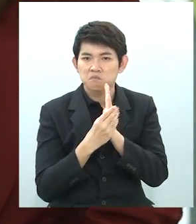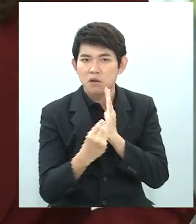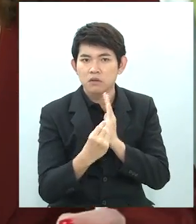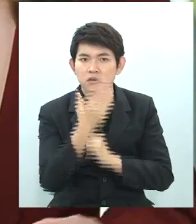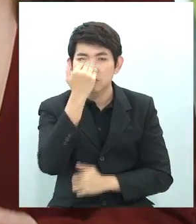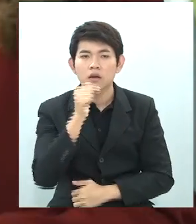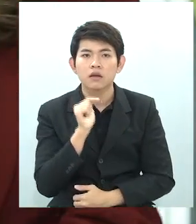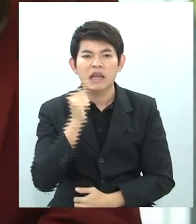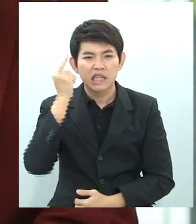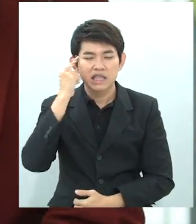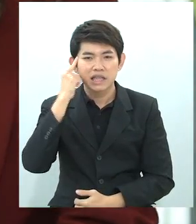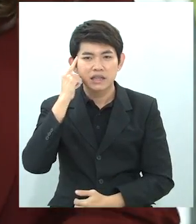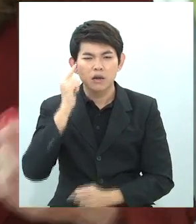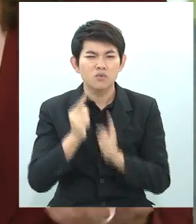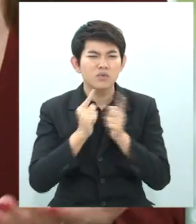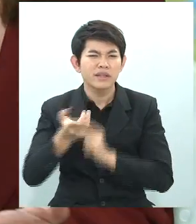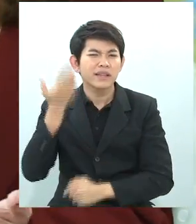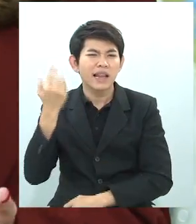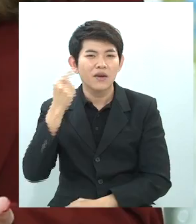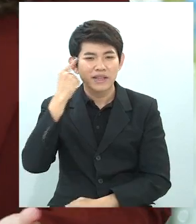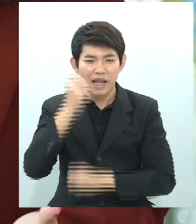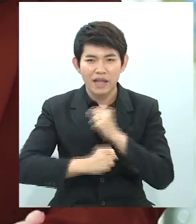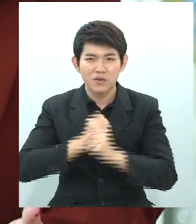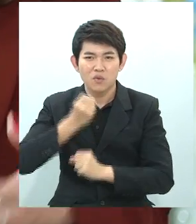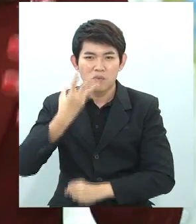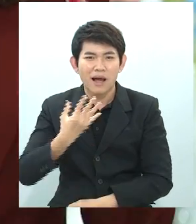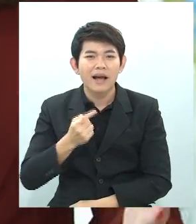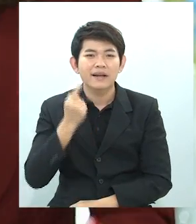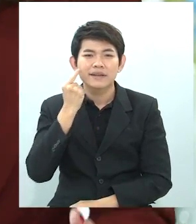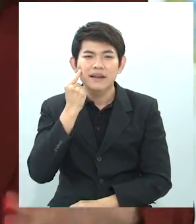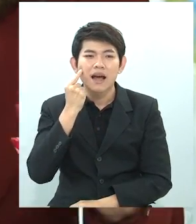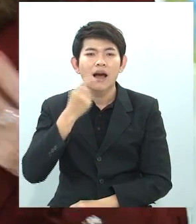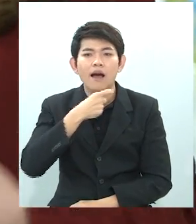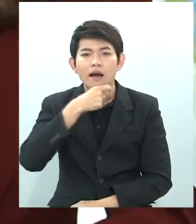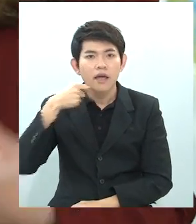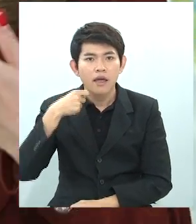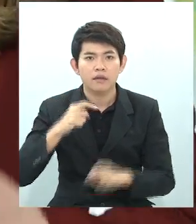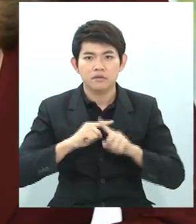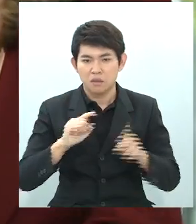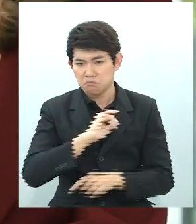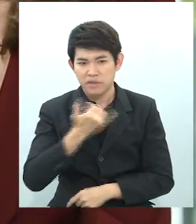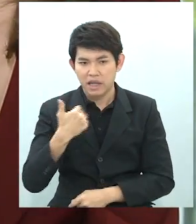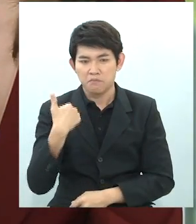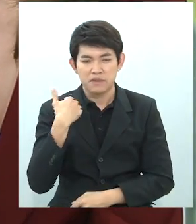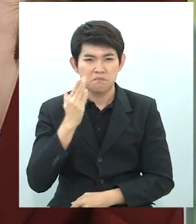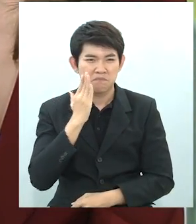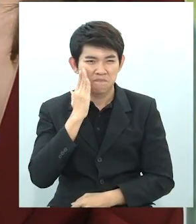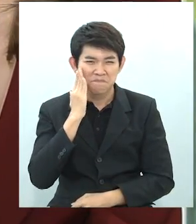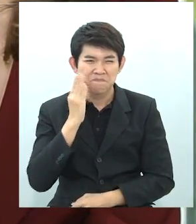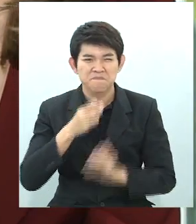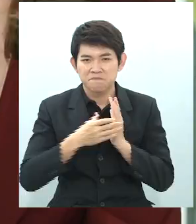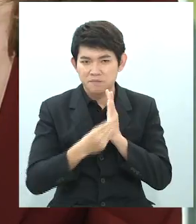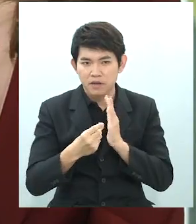าคนอายุมากขึ้นเหมือนที่เราเคยคุยกันคราวที่แล้วว่ายิ่งอายุมากขึ้นน่าจะยิ่งแห้งนะต้องดูแลมากขึ้นแต่บางคนมีกลับกันก็ ใช่ค่ะเพราะนั้นก็ทำให้เข